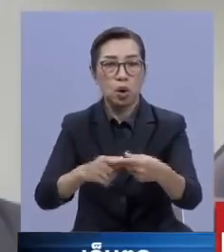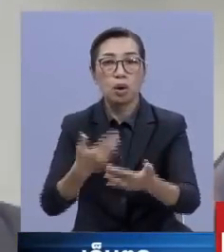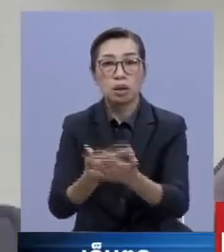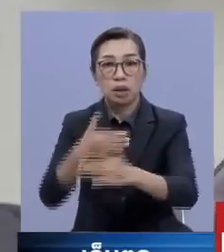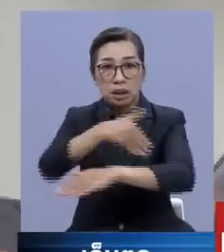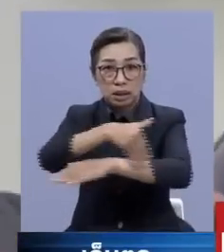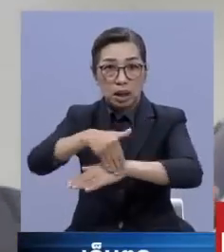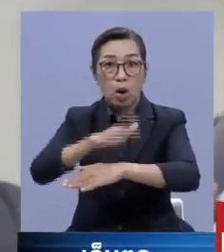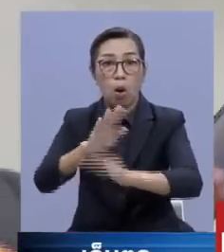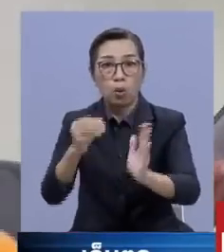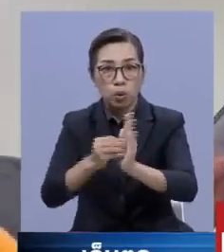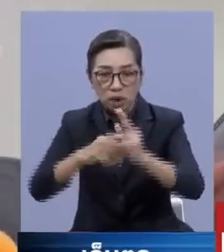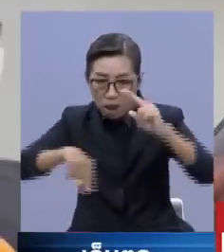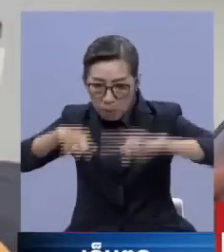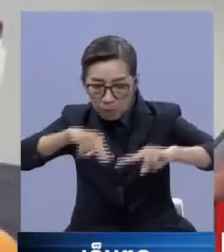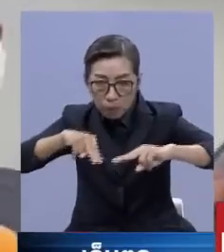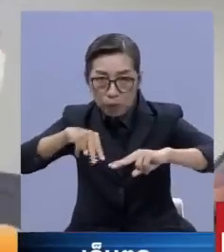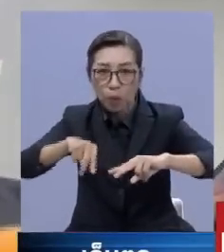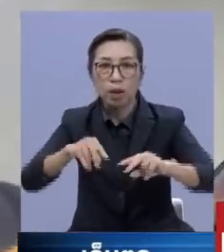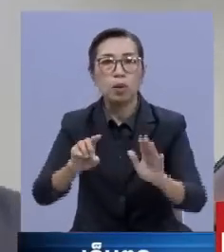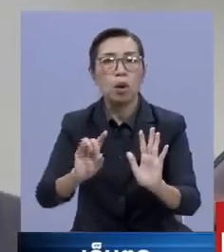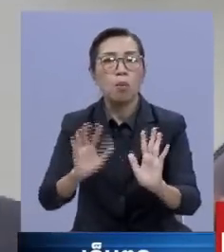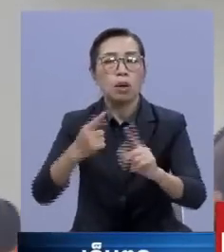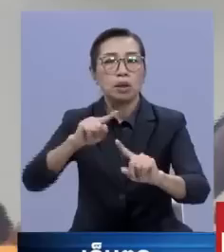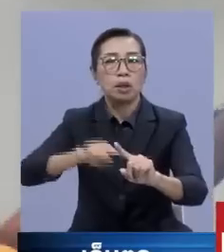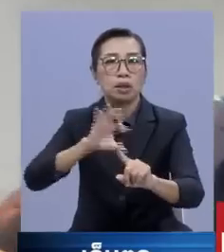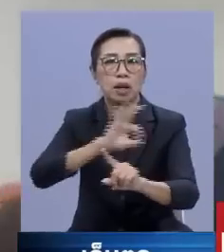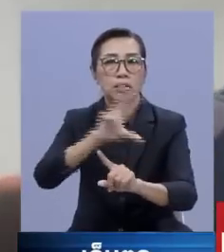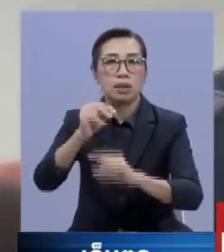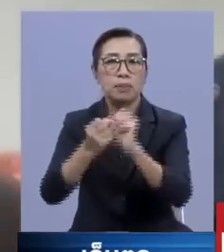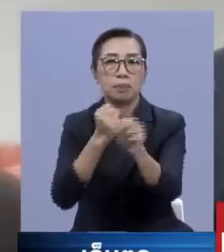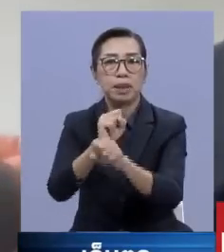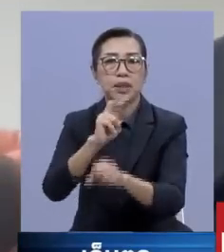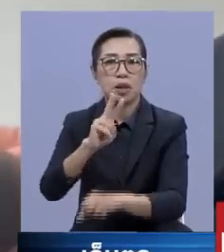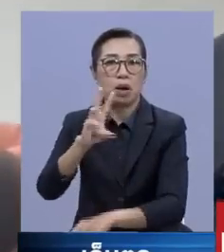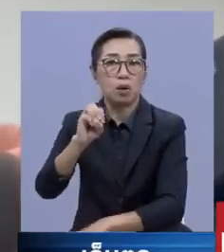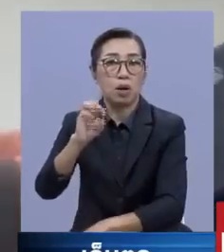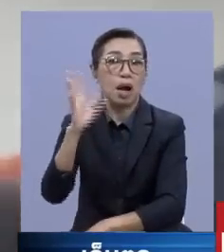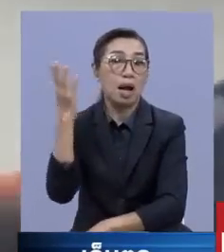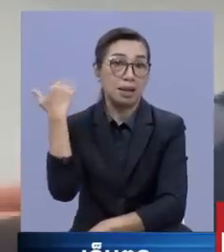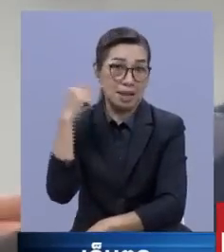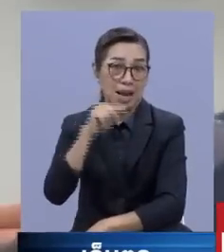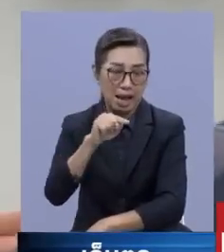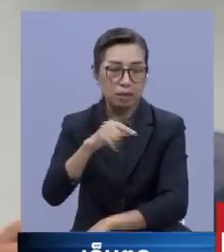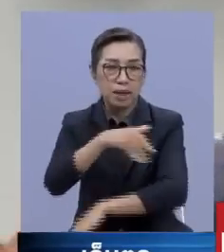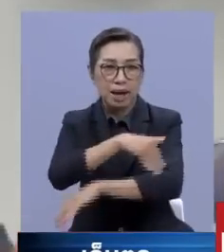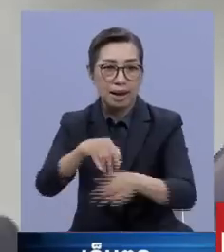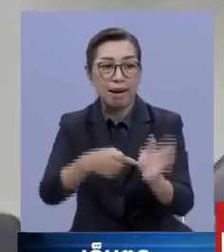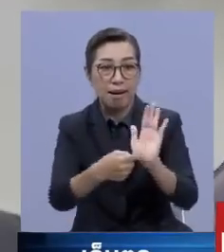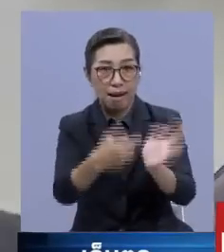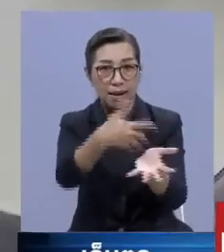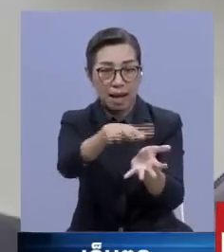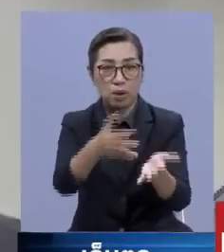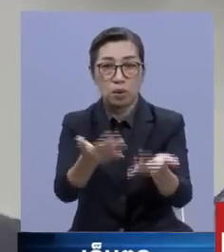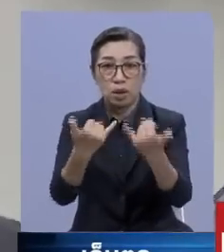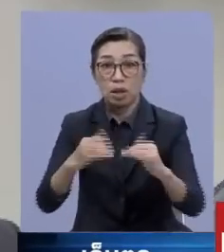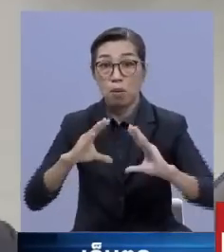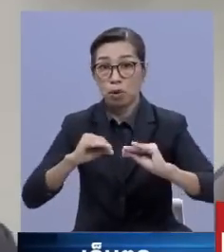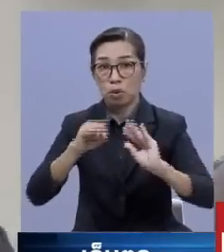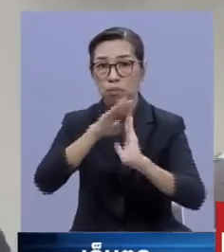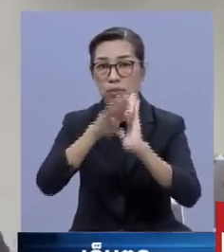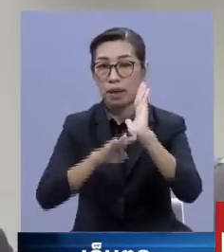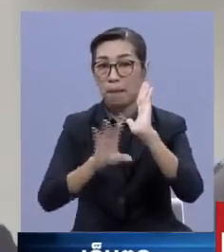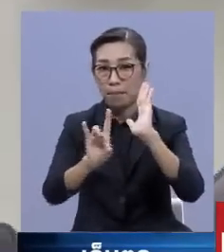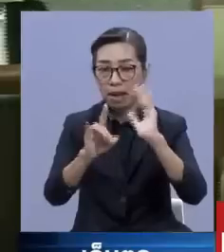ของกรุงเทพมหานครปีสิ้นสุด30กันยายน2565นะคะและวาระการประชุมวันนี้เนี่ยมีทั้งหมด8วาระ